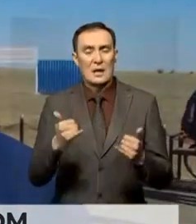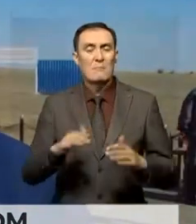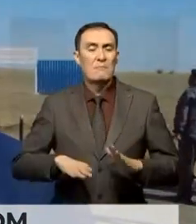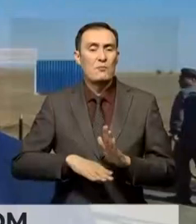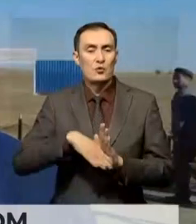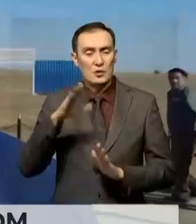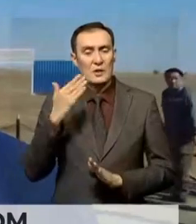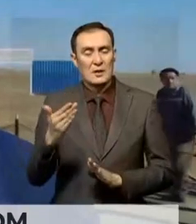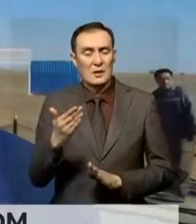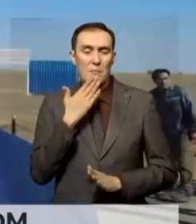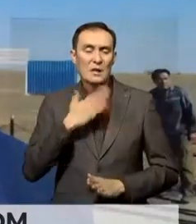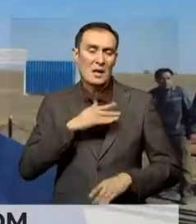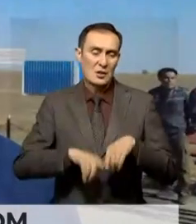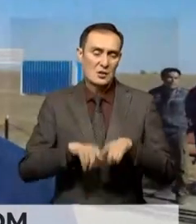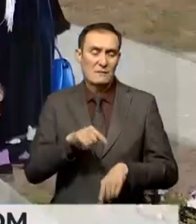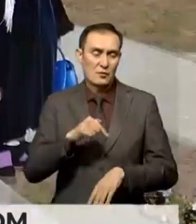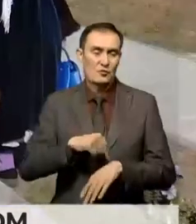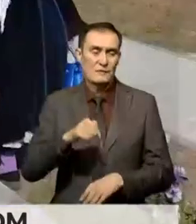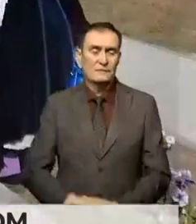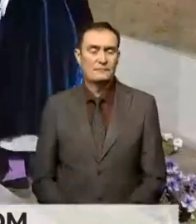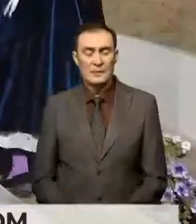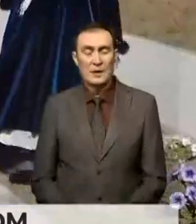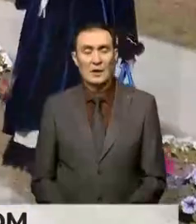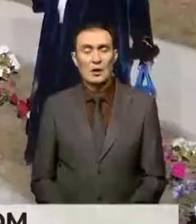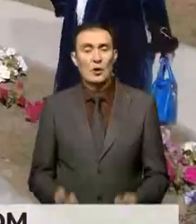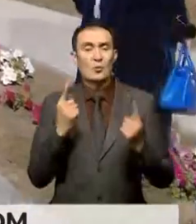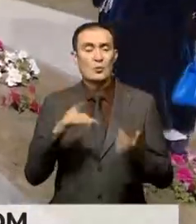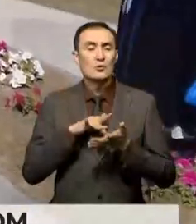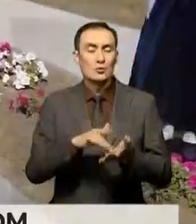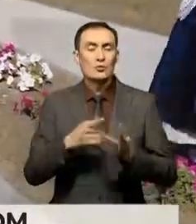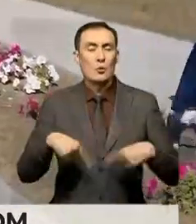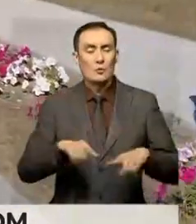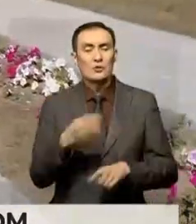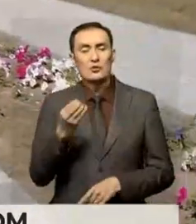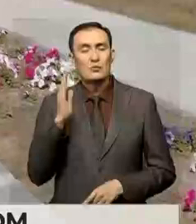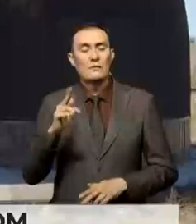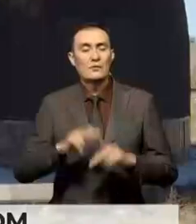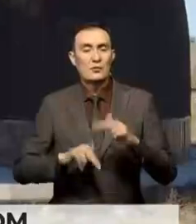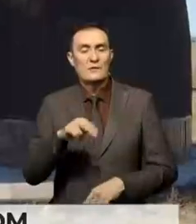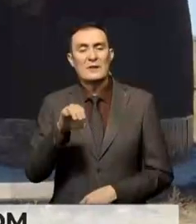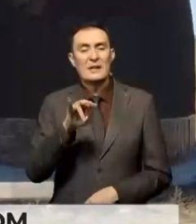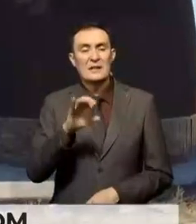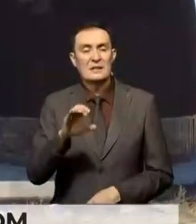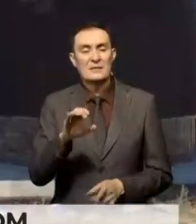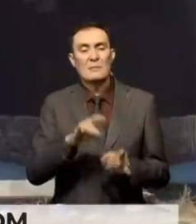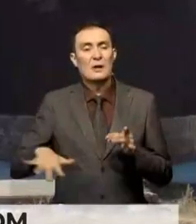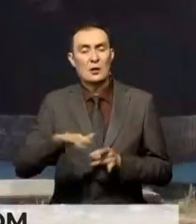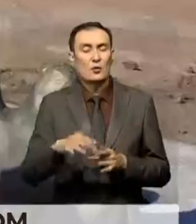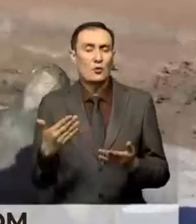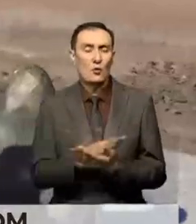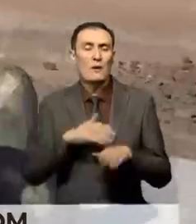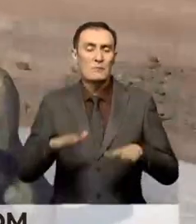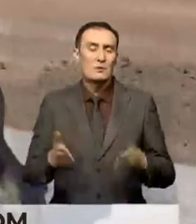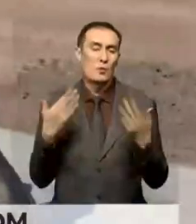повышения их патриотического чувства. Еще один крупный туристический комплекс строят в Денисовском районе. Это будет новое место